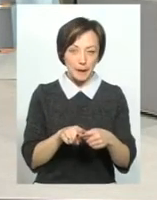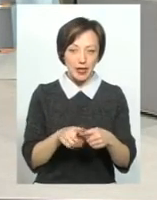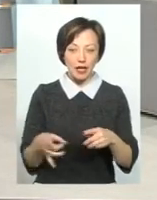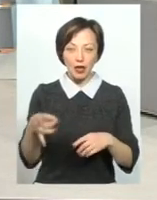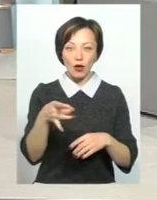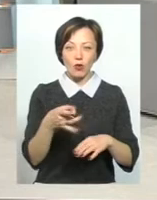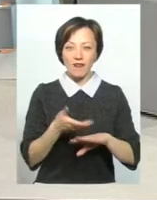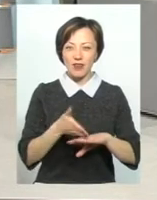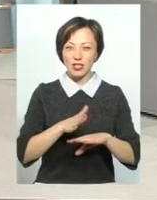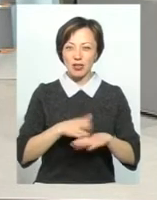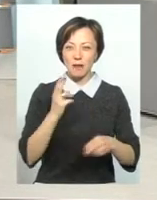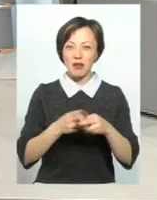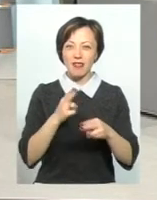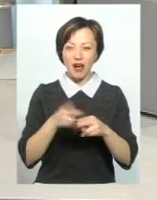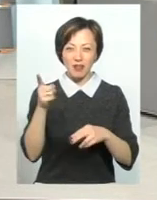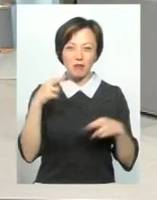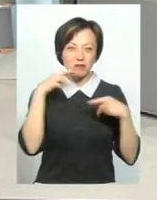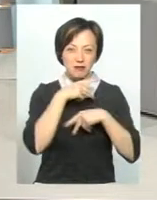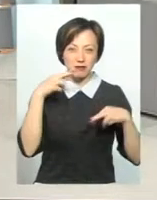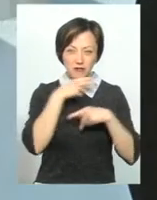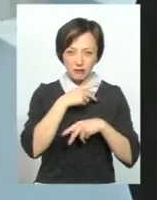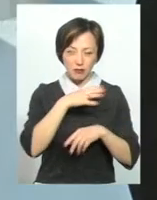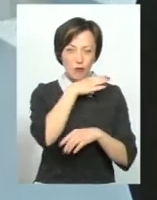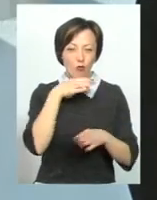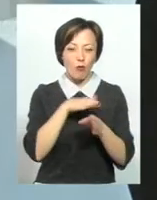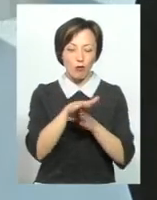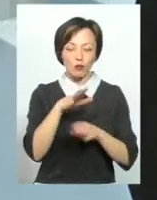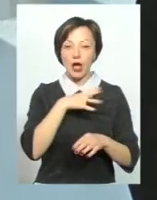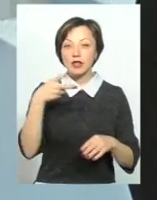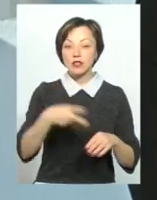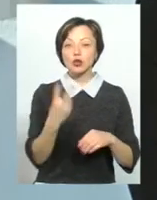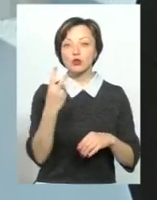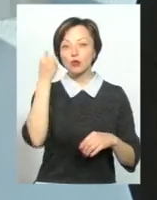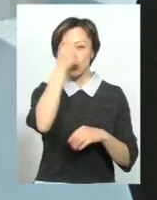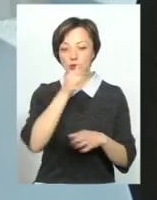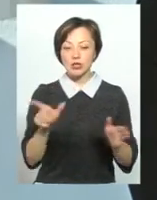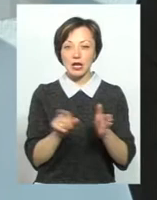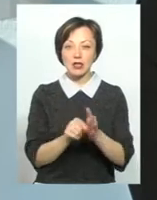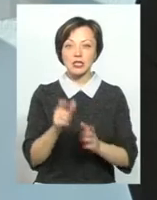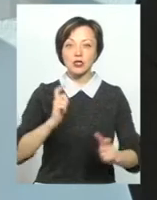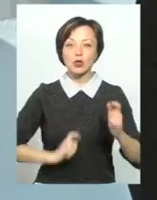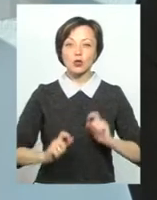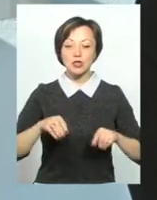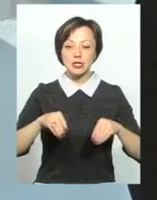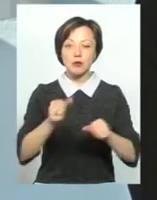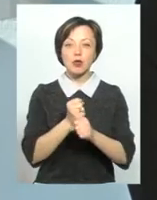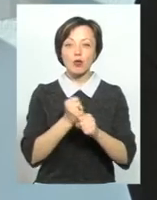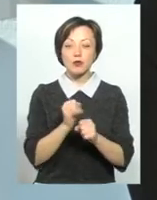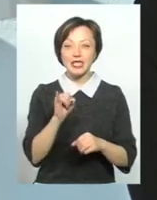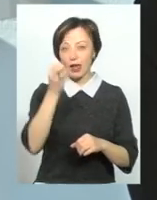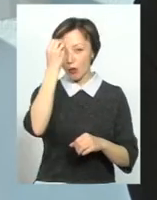іонами важких металів і радіонуклідів. Ми ще в 2002 році разом з Інститутом землеробства і японцями